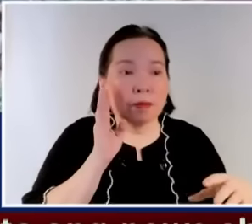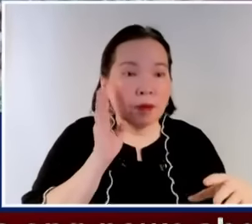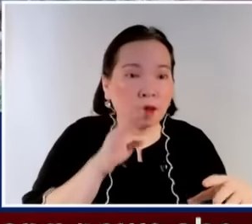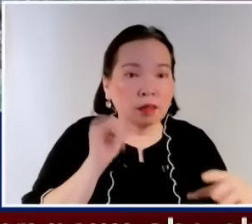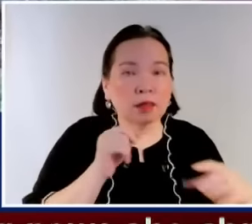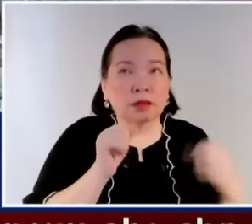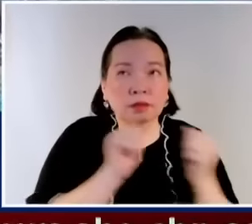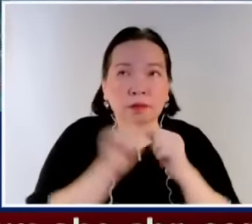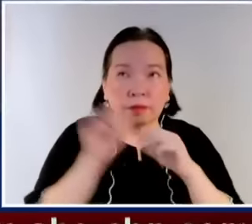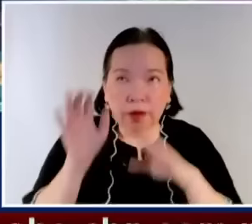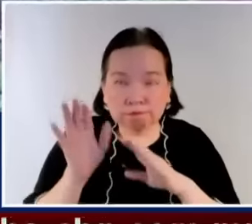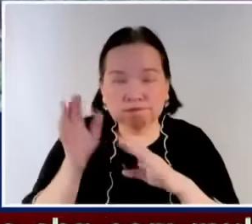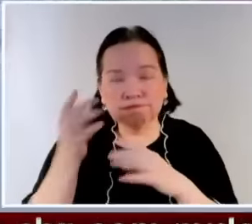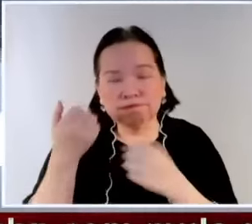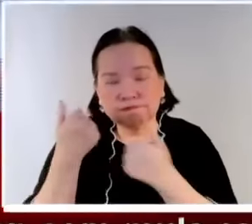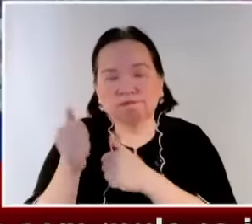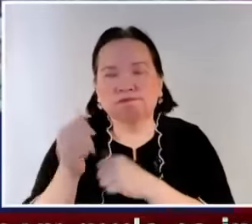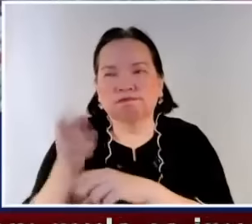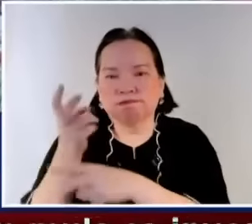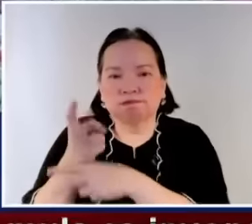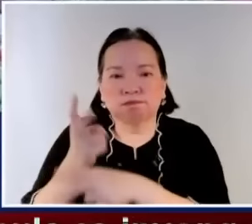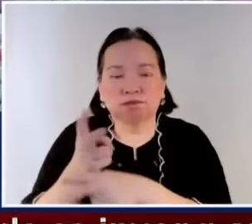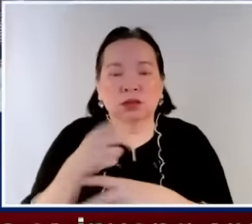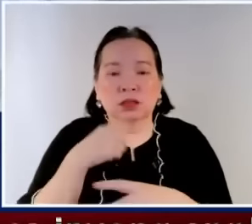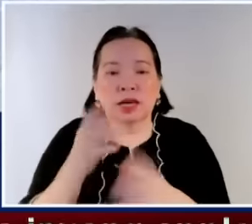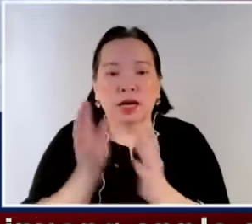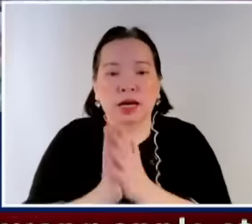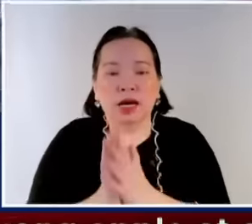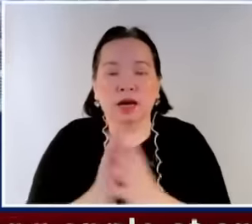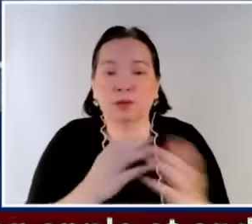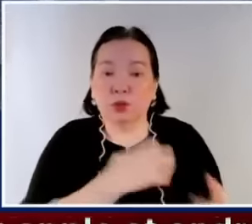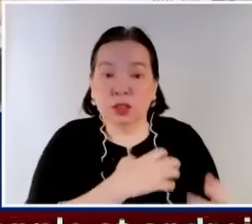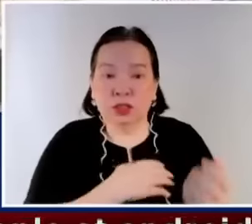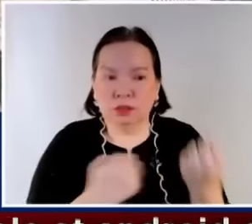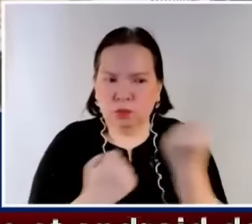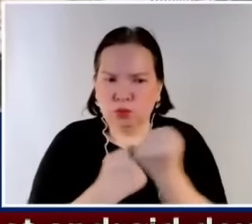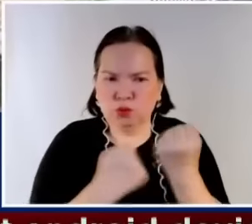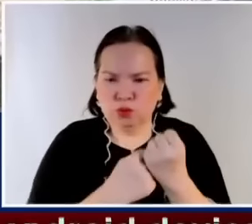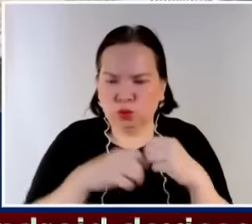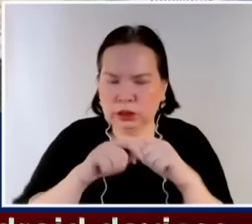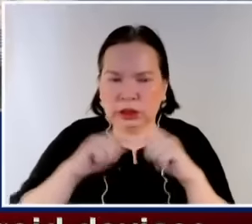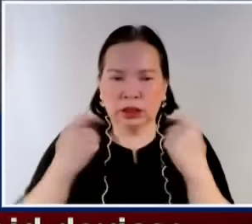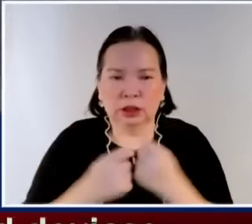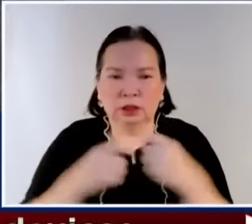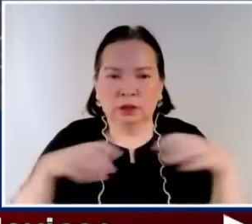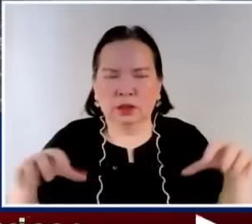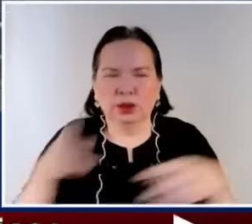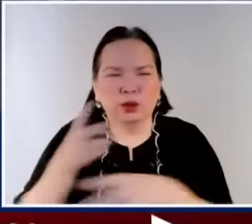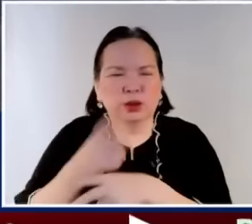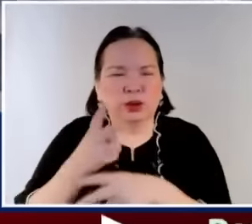tagasunod. Nag-request pa ng karagdagang puwersa ang pulisya para mas mabantayan ang KOJC compound. Pero hindi rin